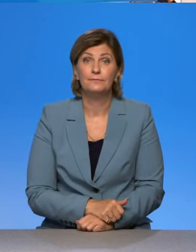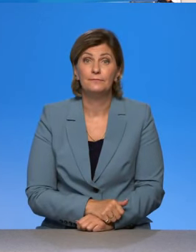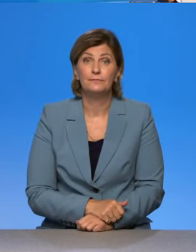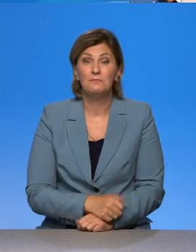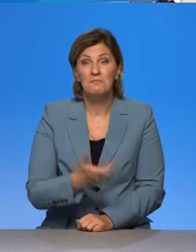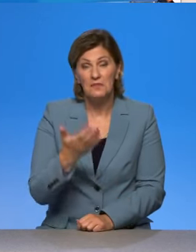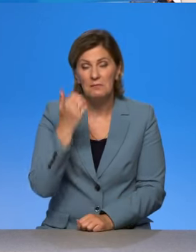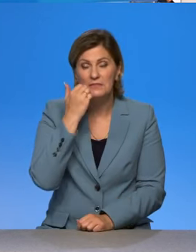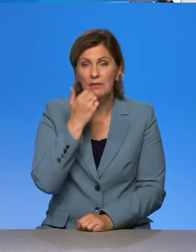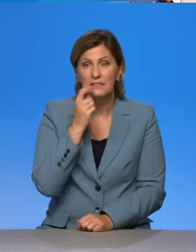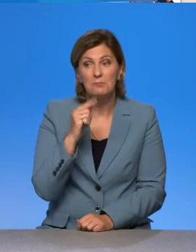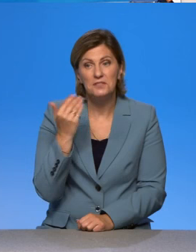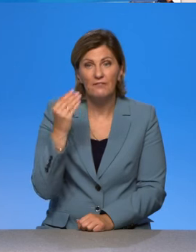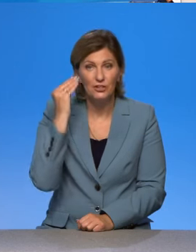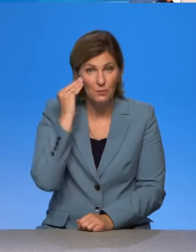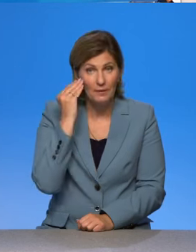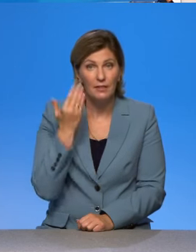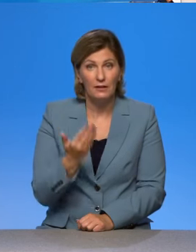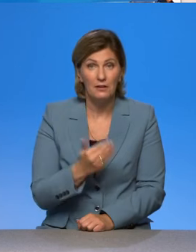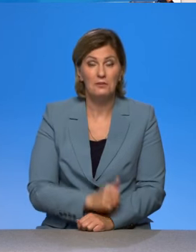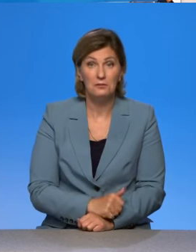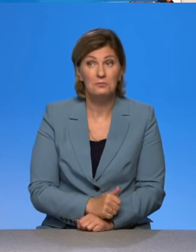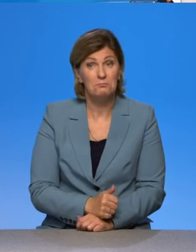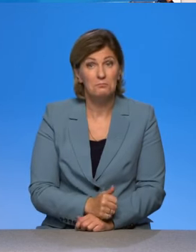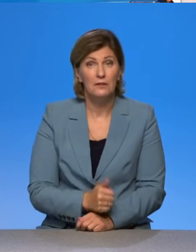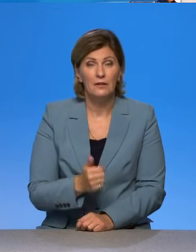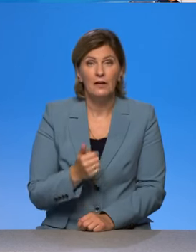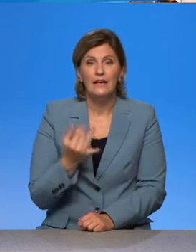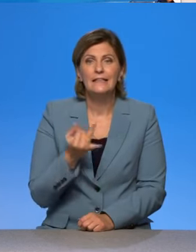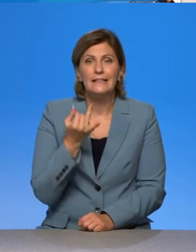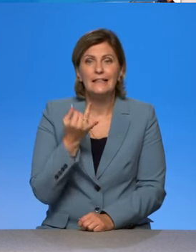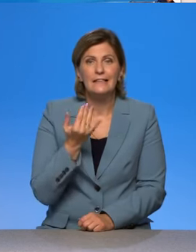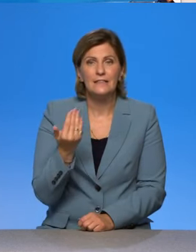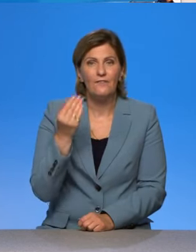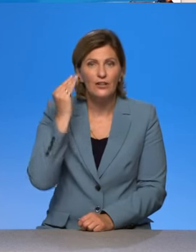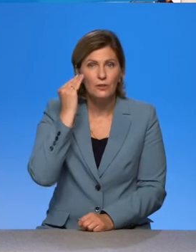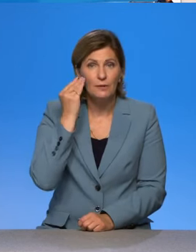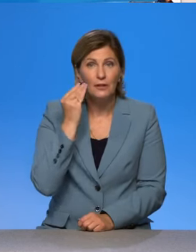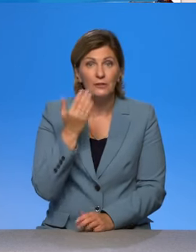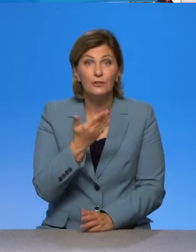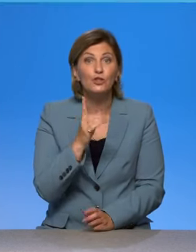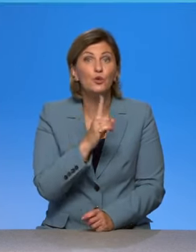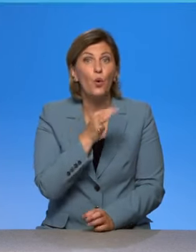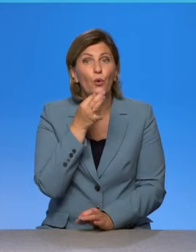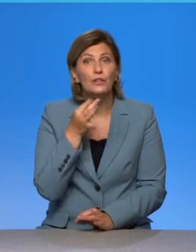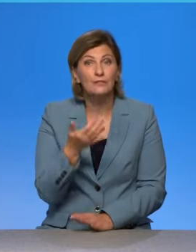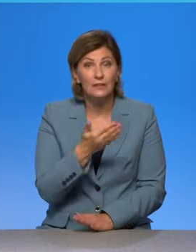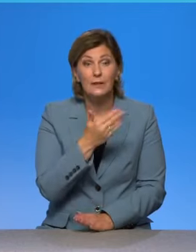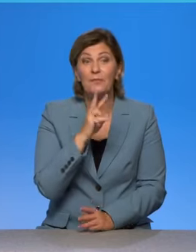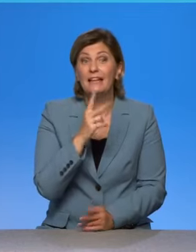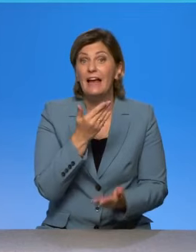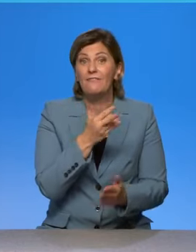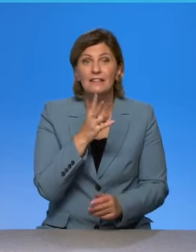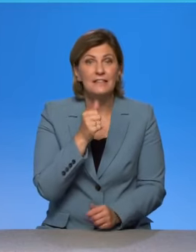Спасибо. Владимир, спасибо, спасибо. Довольно любопытное мнение, Елена Александровна. Я думаю, что для вас не секрет,